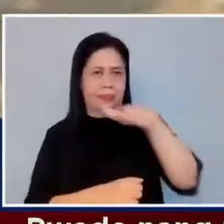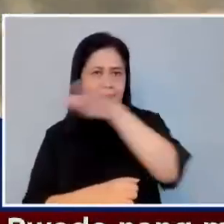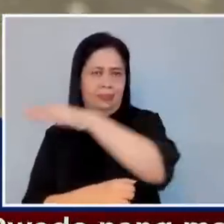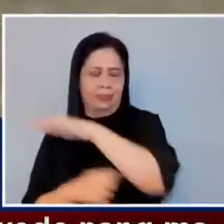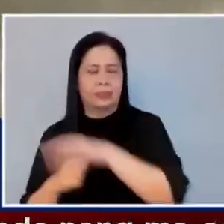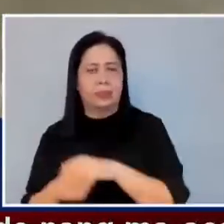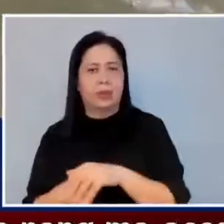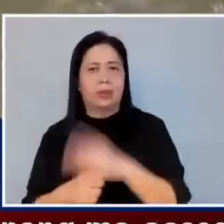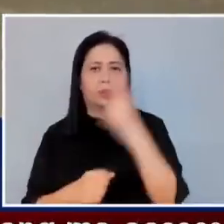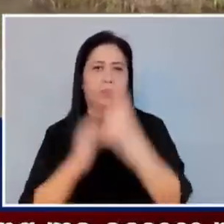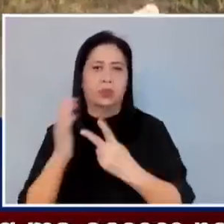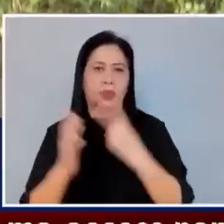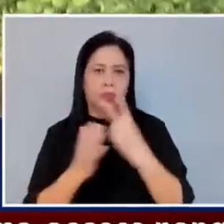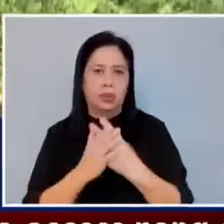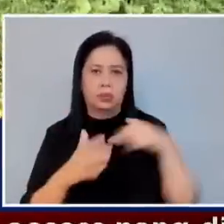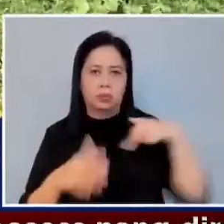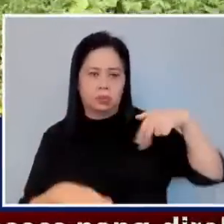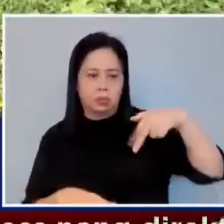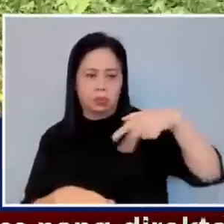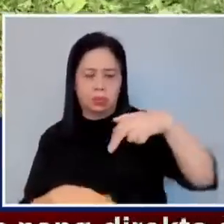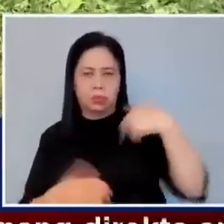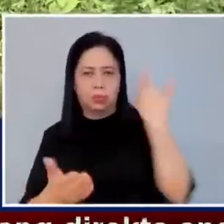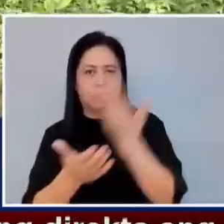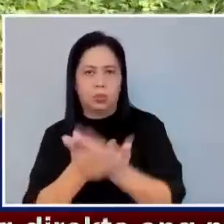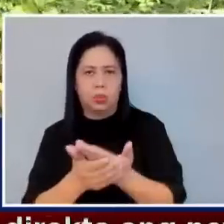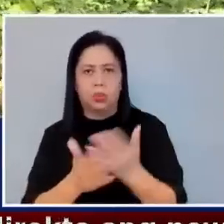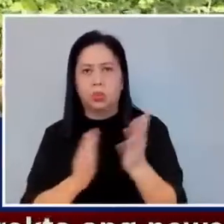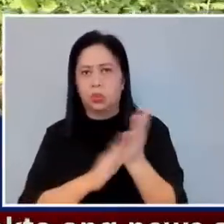nilalakad bago makarating sa klase.